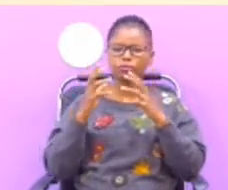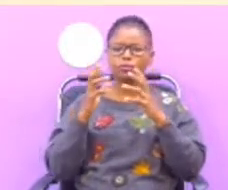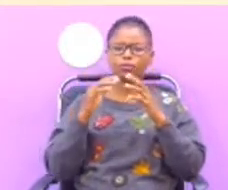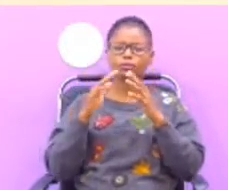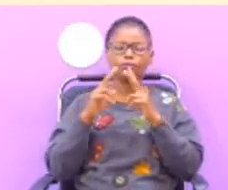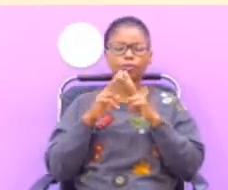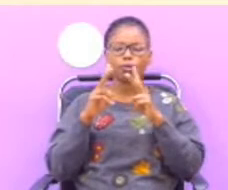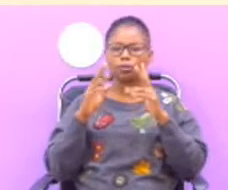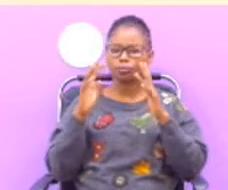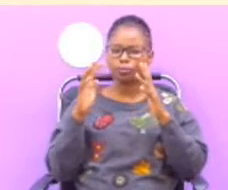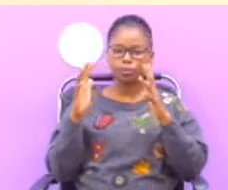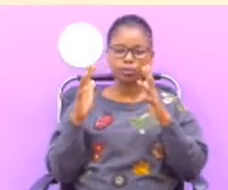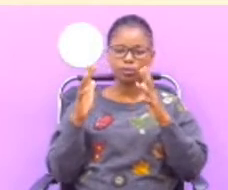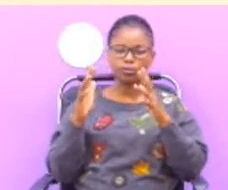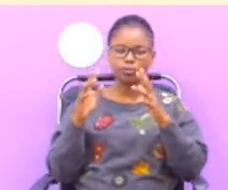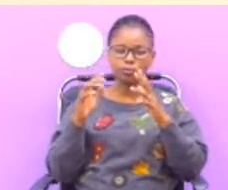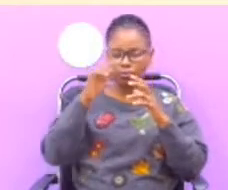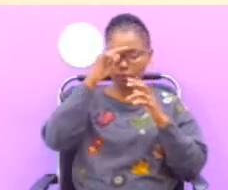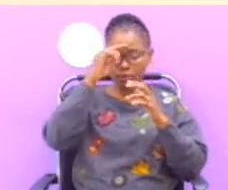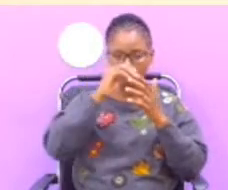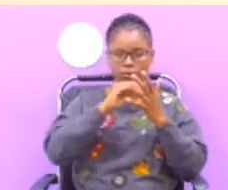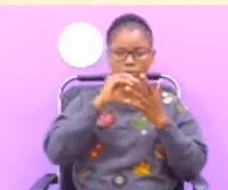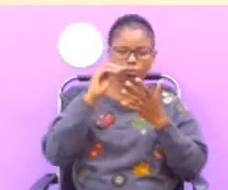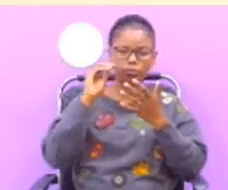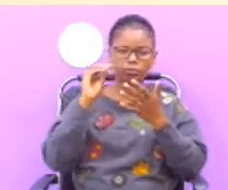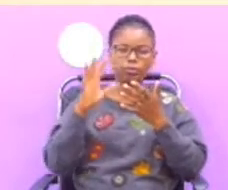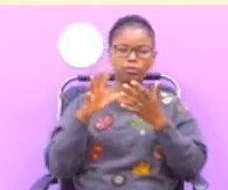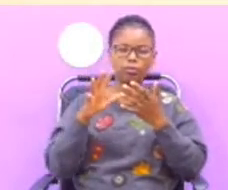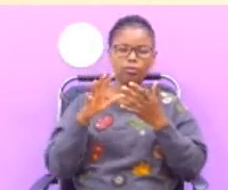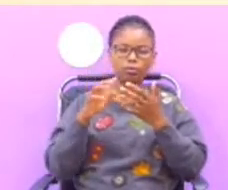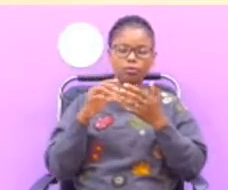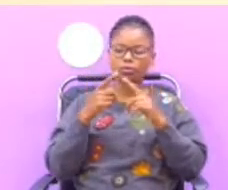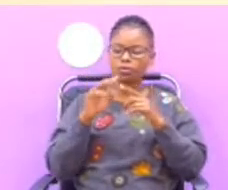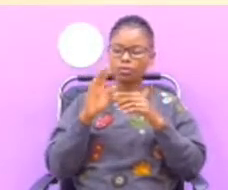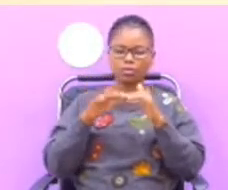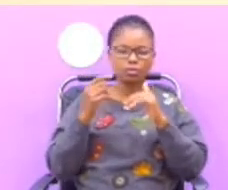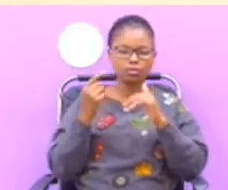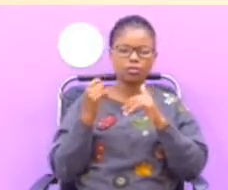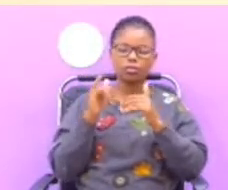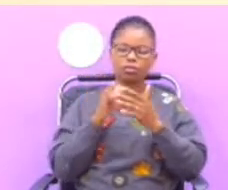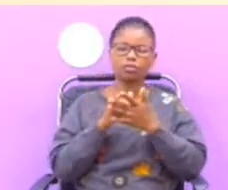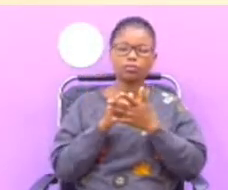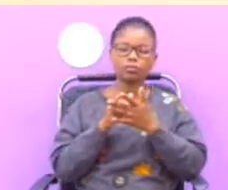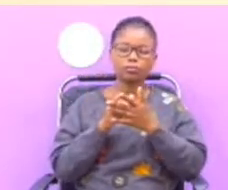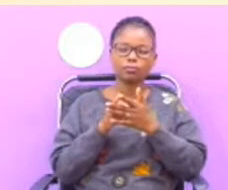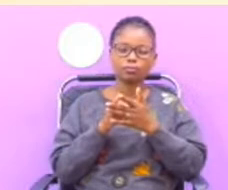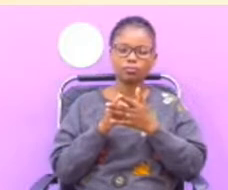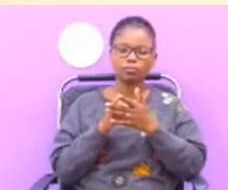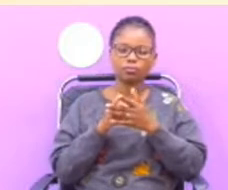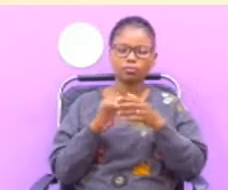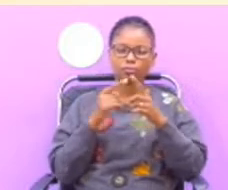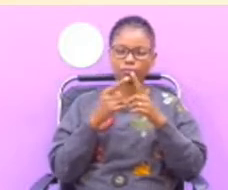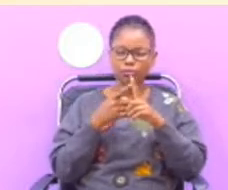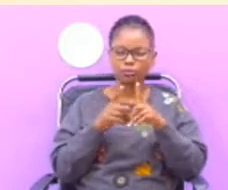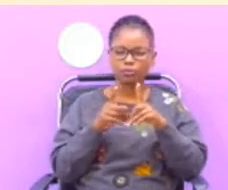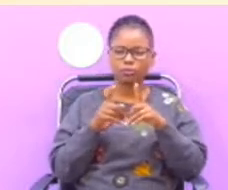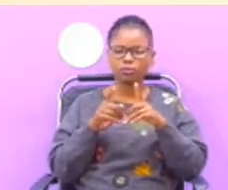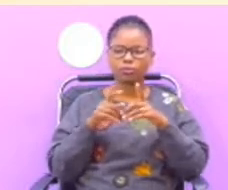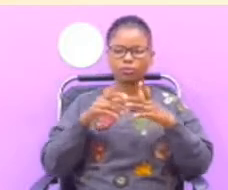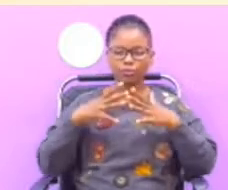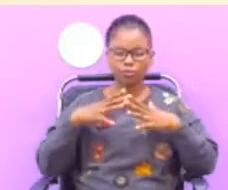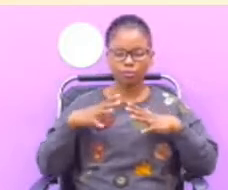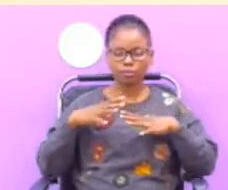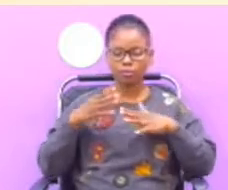ũhoro wacio mũno tondũ ndirĩ ũndũ njũĩ tiga ũguo no kuri andu magakorwo me ku meri ni